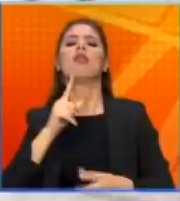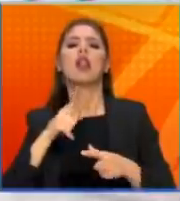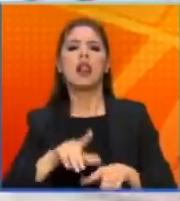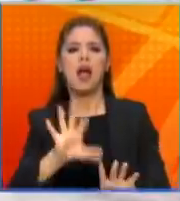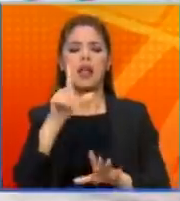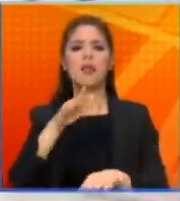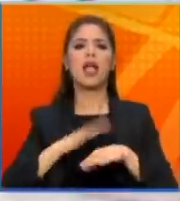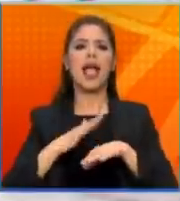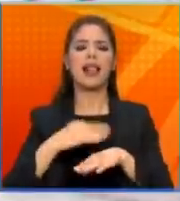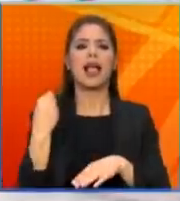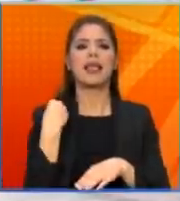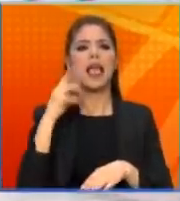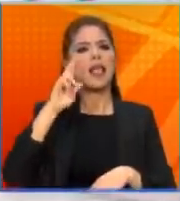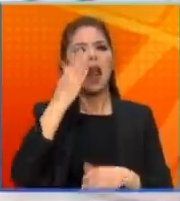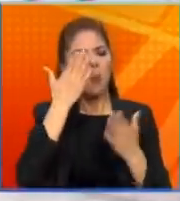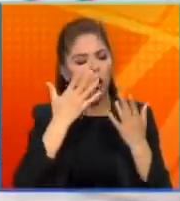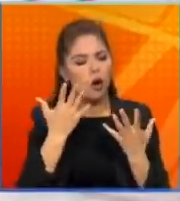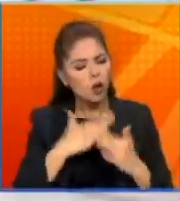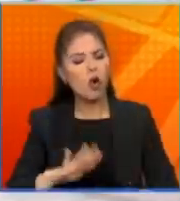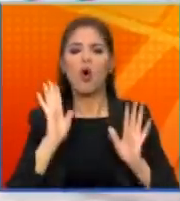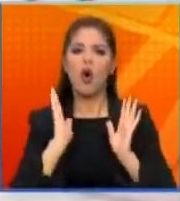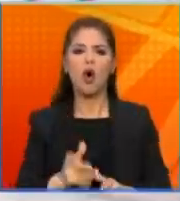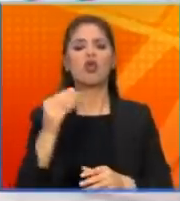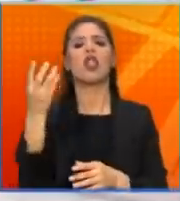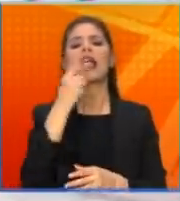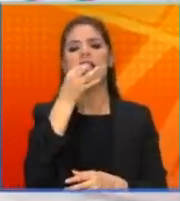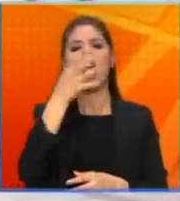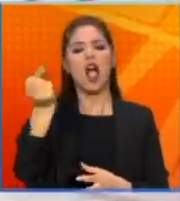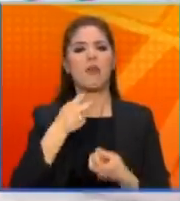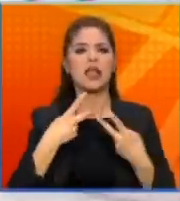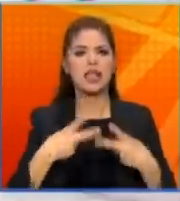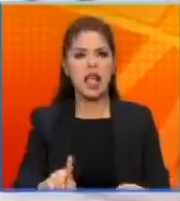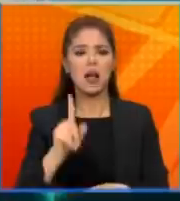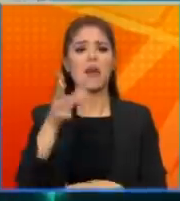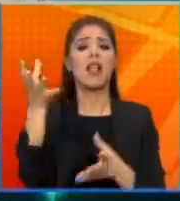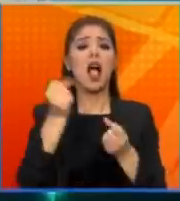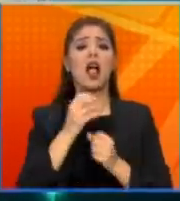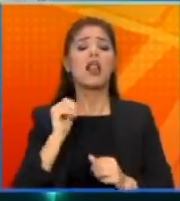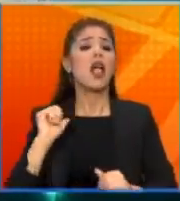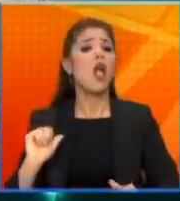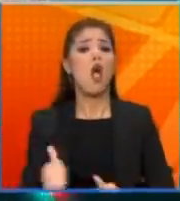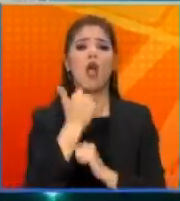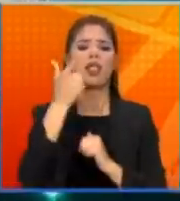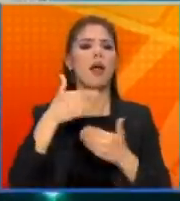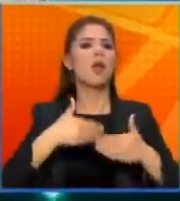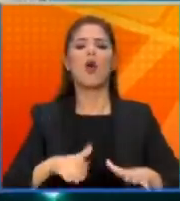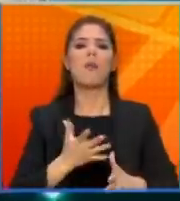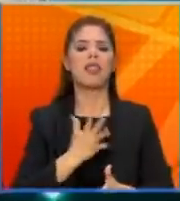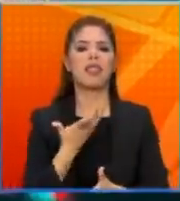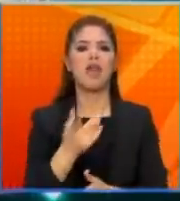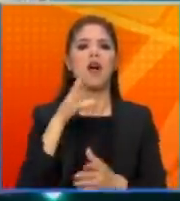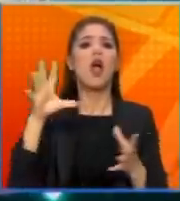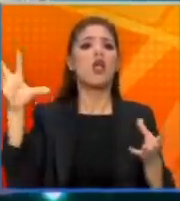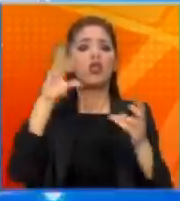yok. Ellerinde yeni rapor olmadan da ilaçlarını alabilecekler. Alınan en önemli tedbirlerden biri de